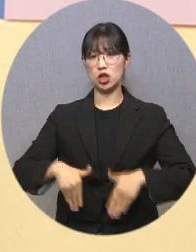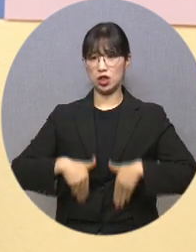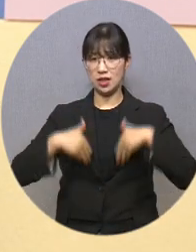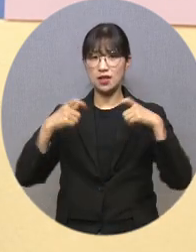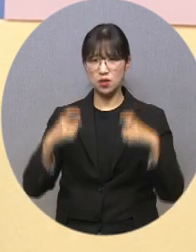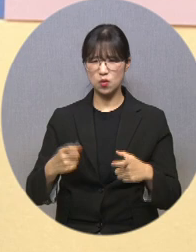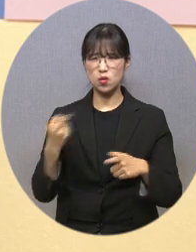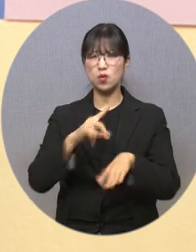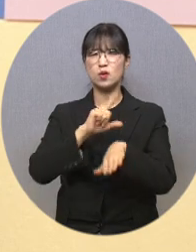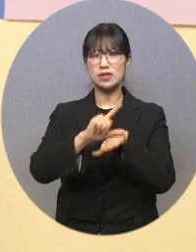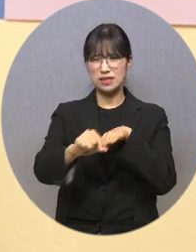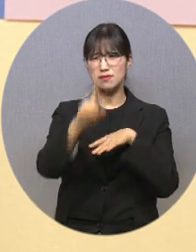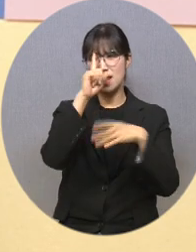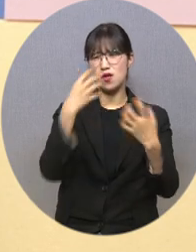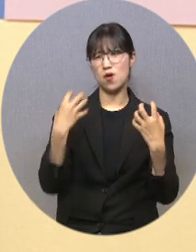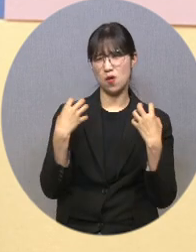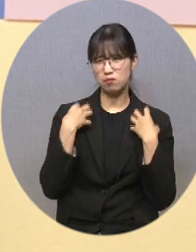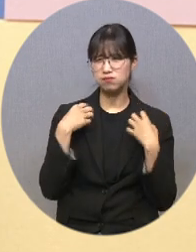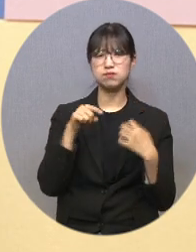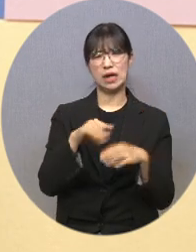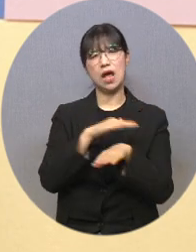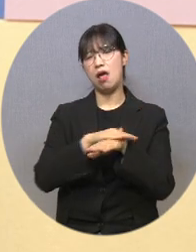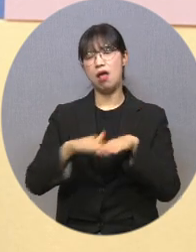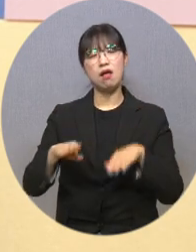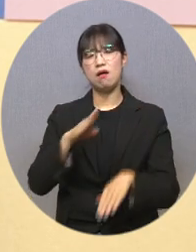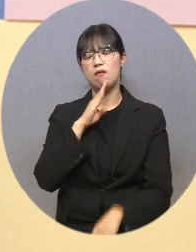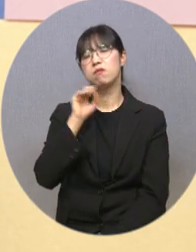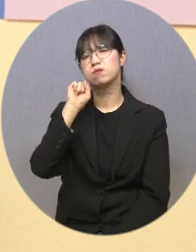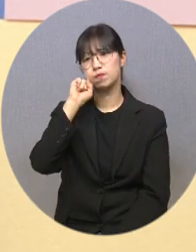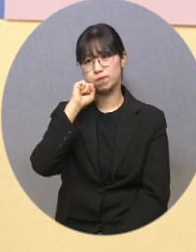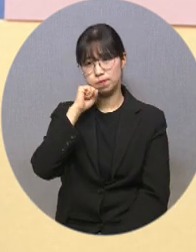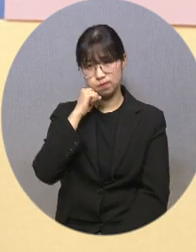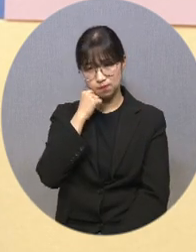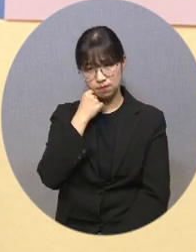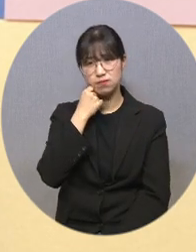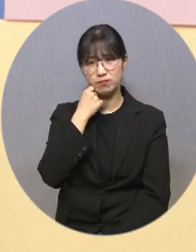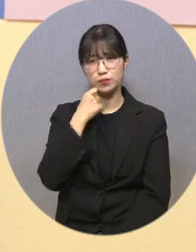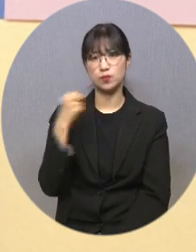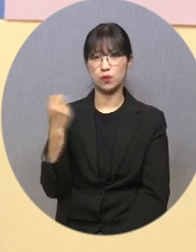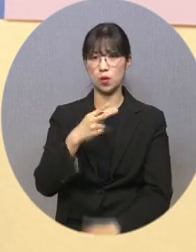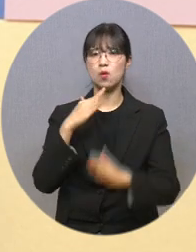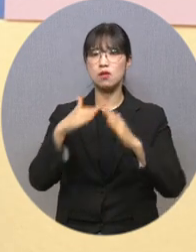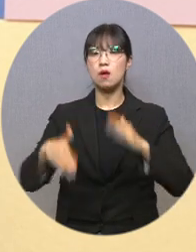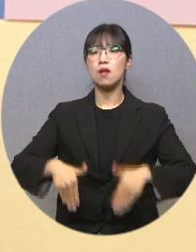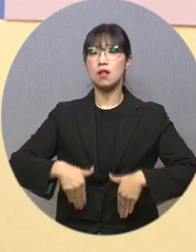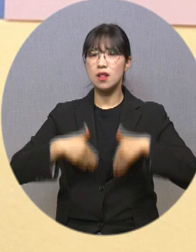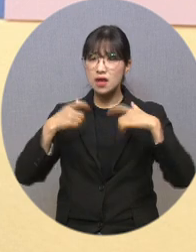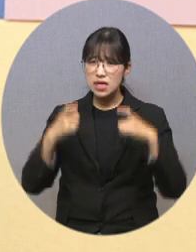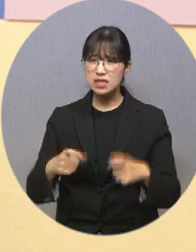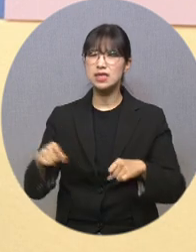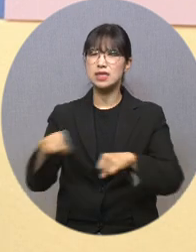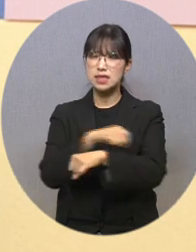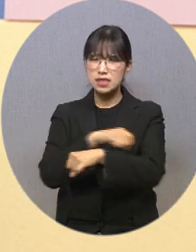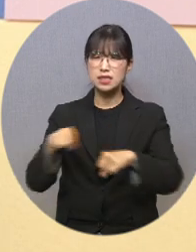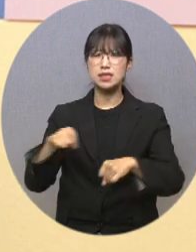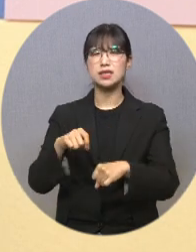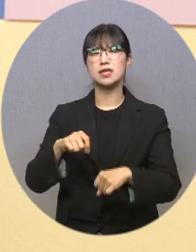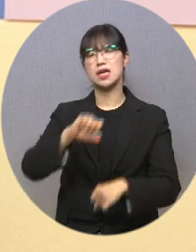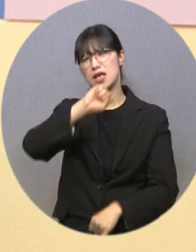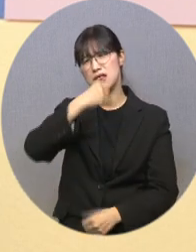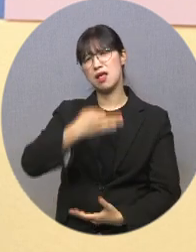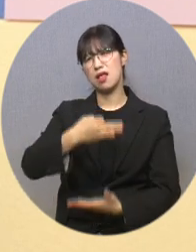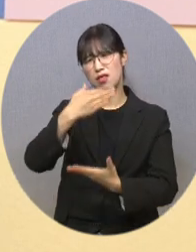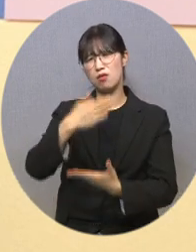또는 지방자치단체가 그것을 해결하기가 너무 어렵잖아요. 그렇죠. 그리고 전남도는 특히나 재정 여건이 열악하기